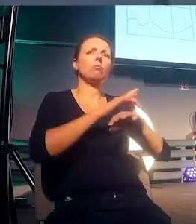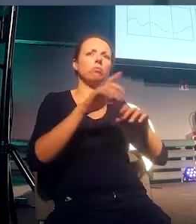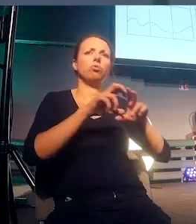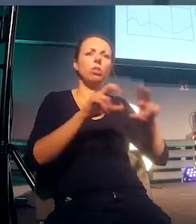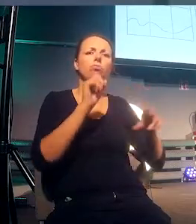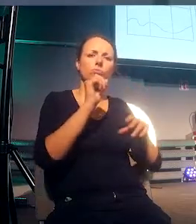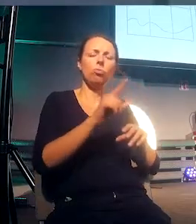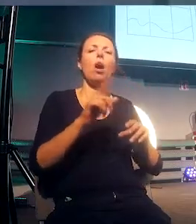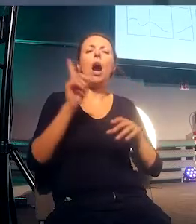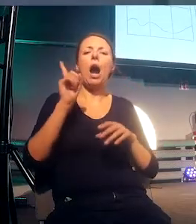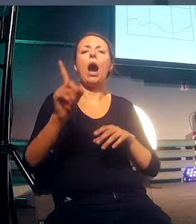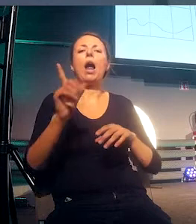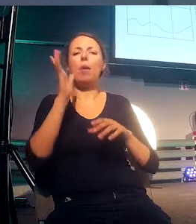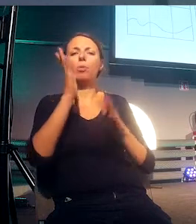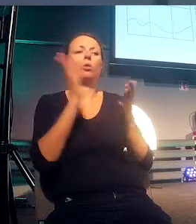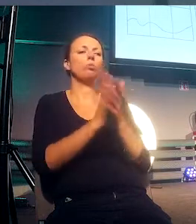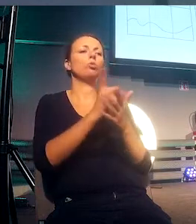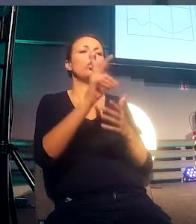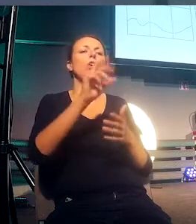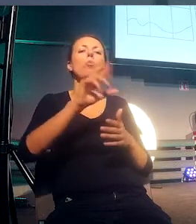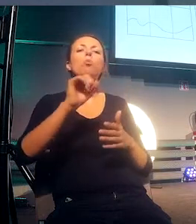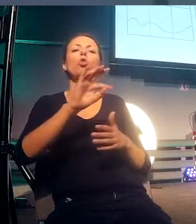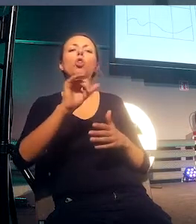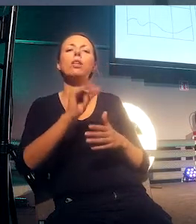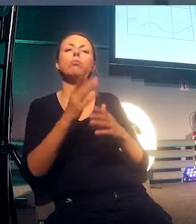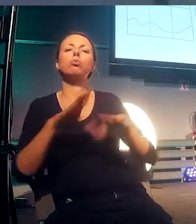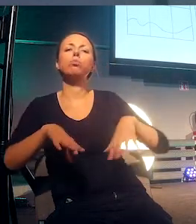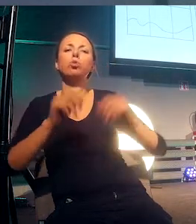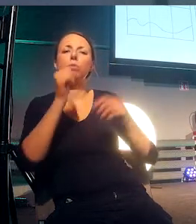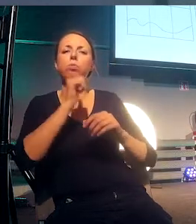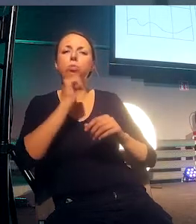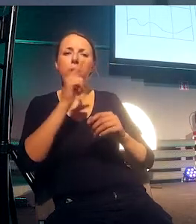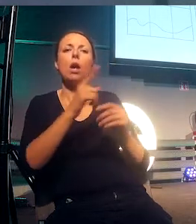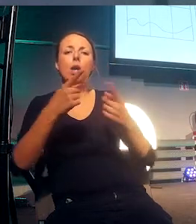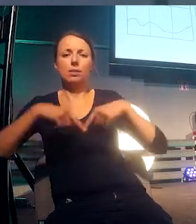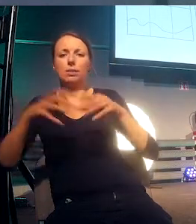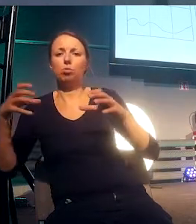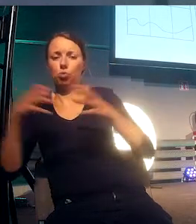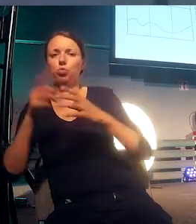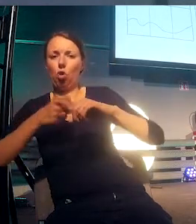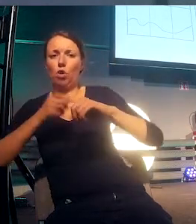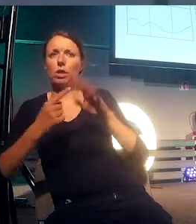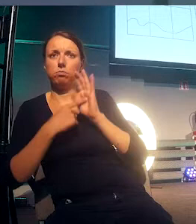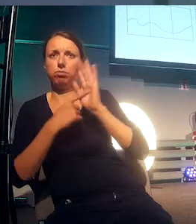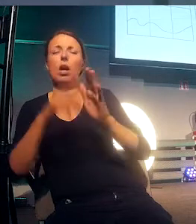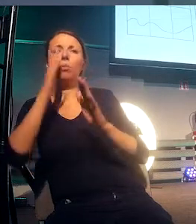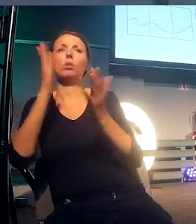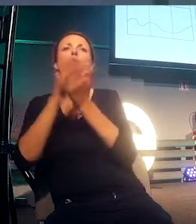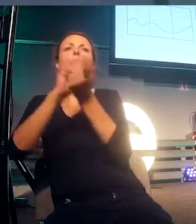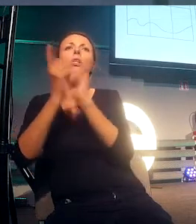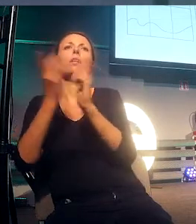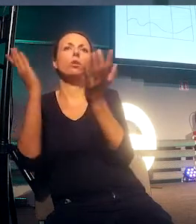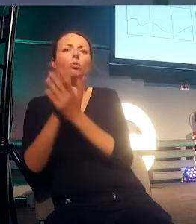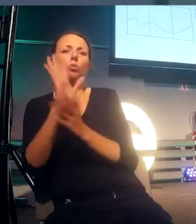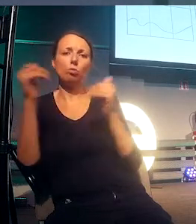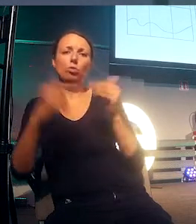tego prototypu przez innych członków zespołu, niż kiedy na szybko na spotkaniu zaczniemy razem coś rysować na dużym flipcharcie. Ma